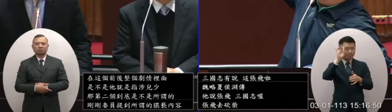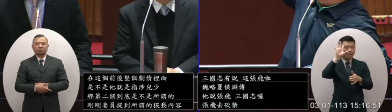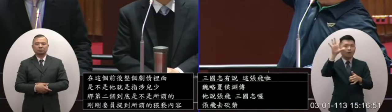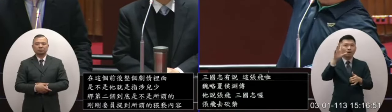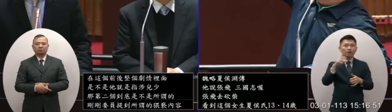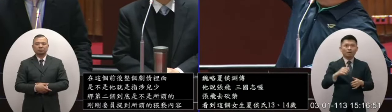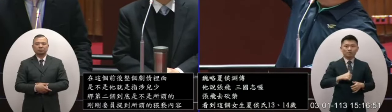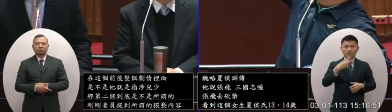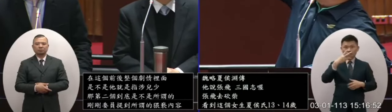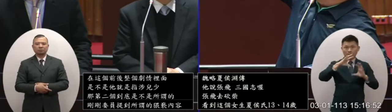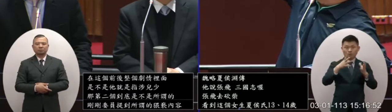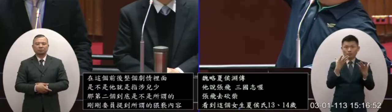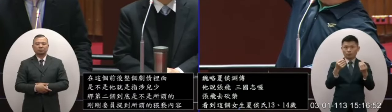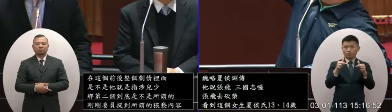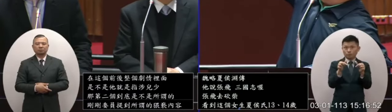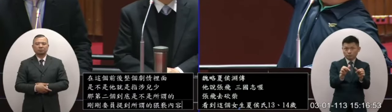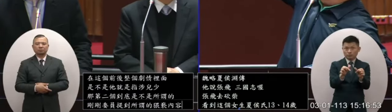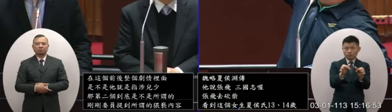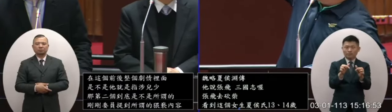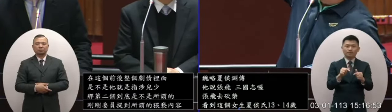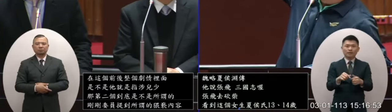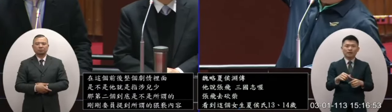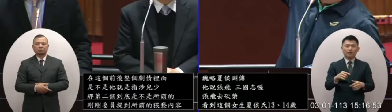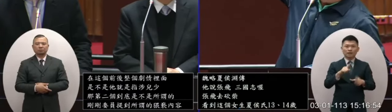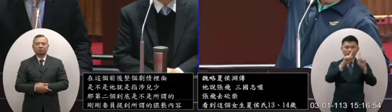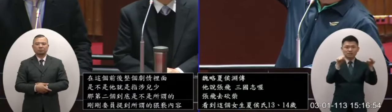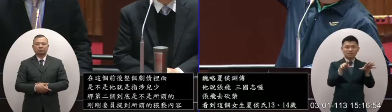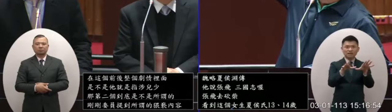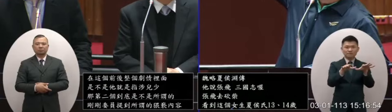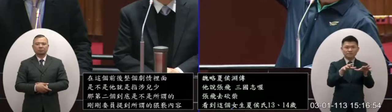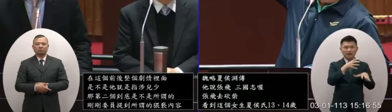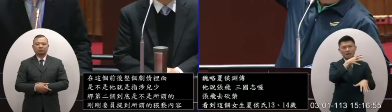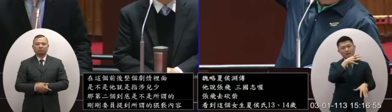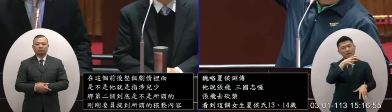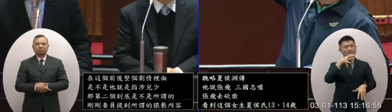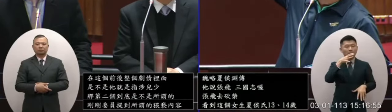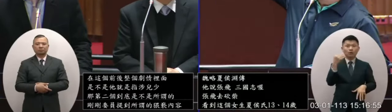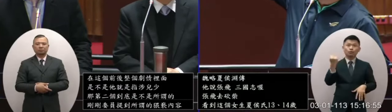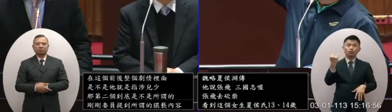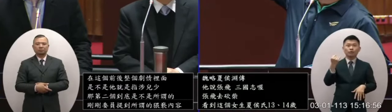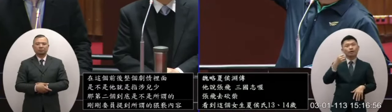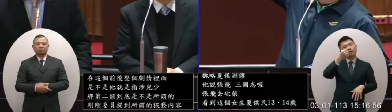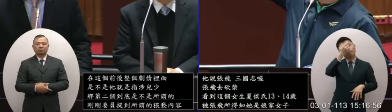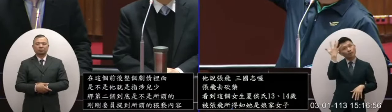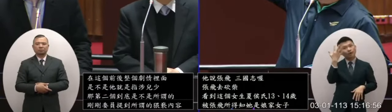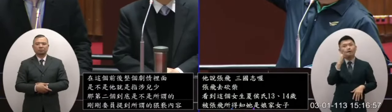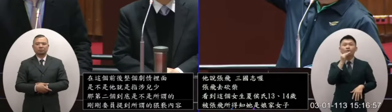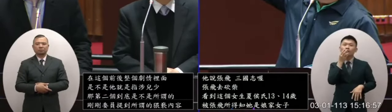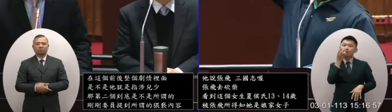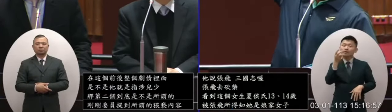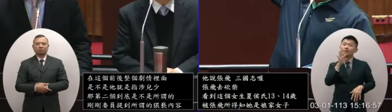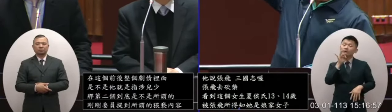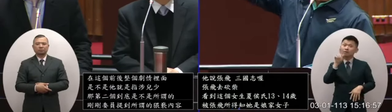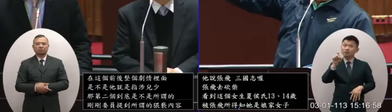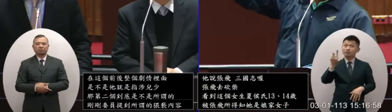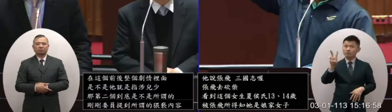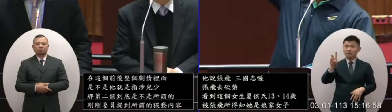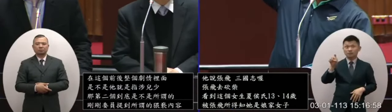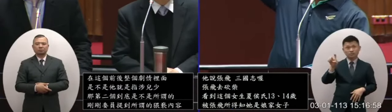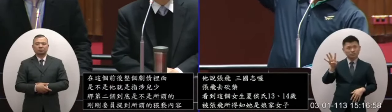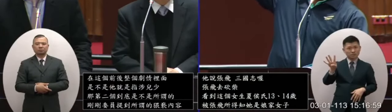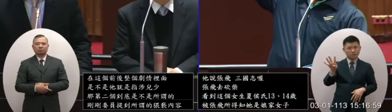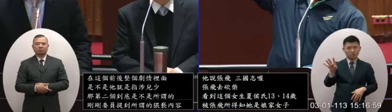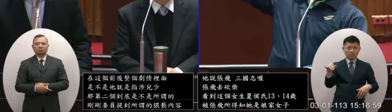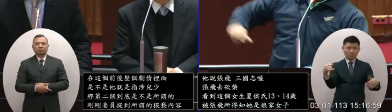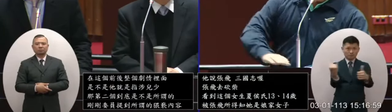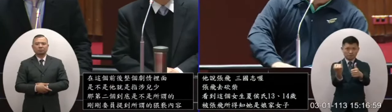八代嘞，张飞这个看起来大老粗啊，对，这类杂音啊，13、14岁，哦。阿张，你如